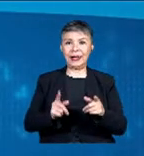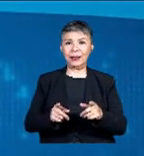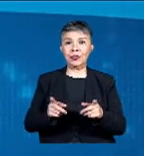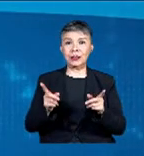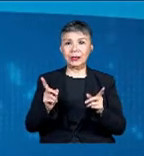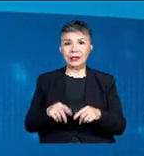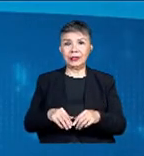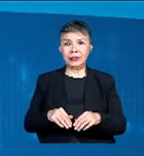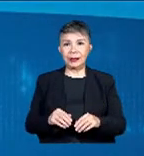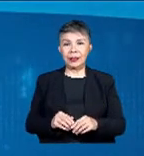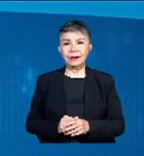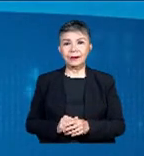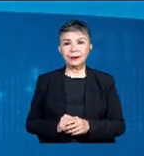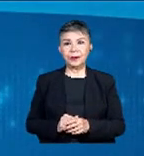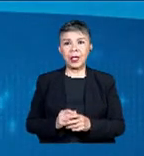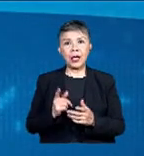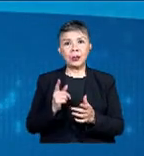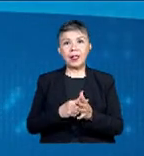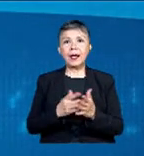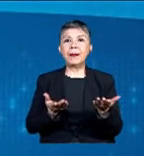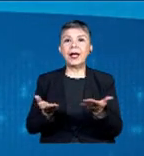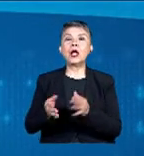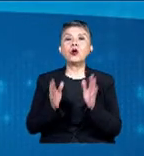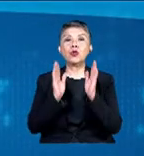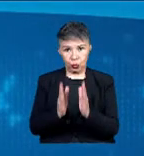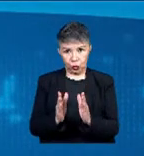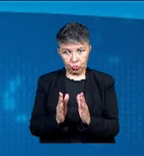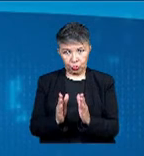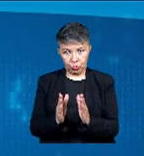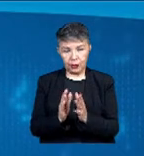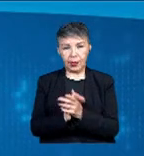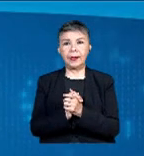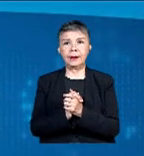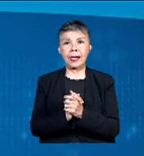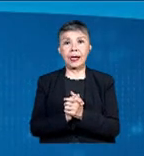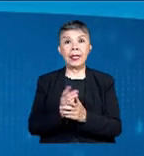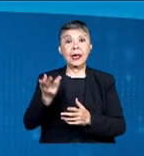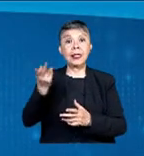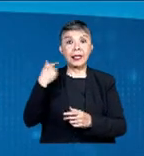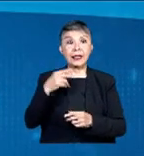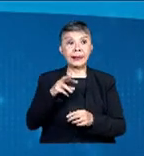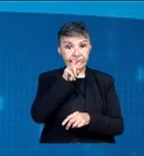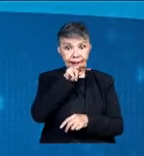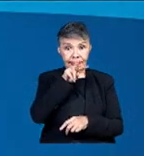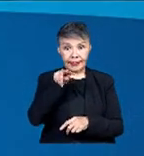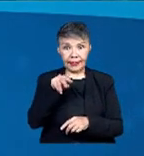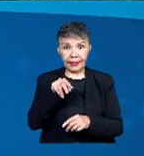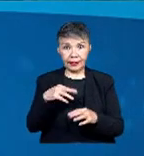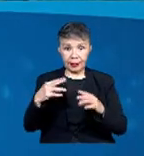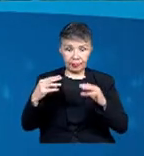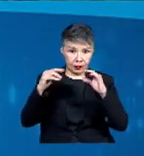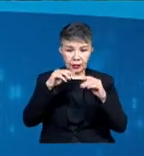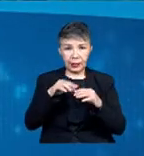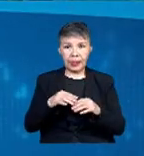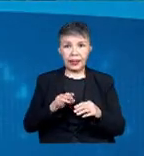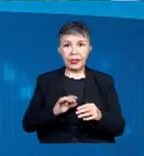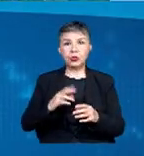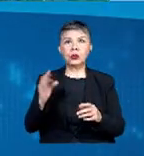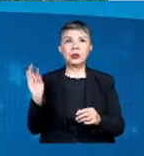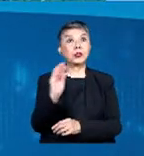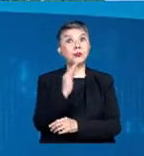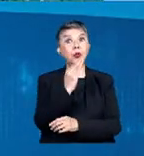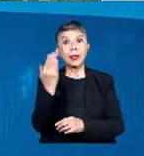yang menjadi peserta, tentu ada pelayanan-pelayanan khusus. Saya kemarin cek untuk misalnya